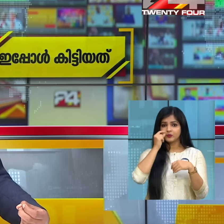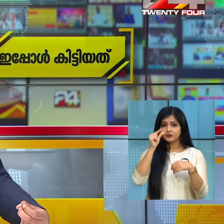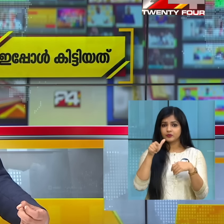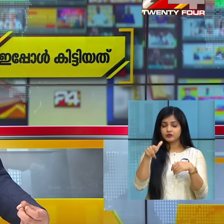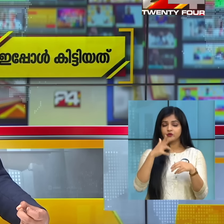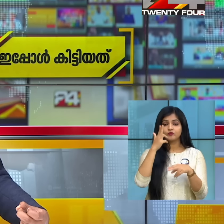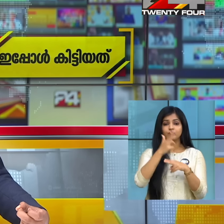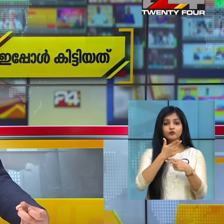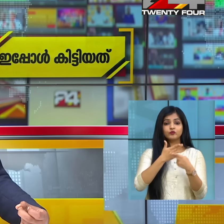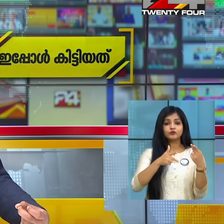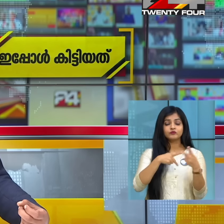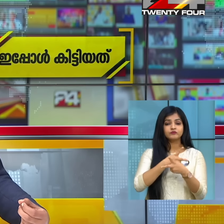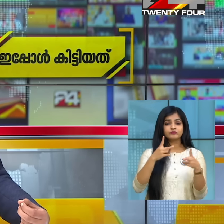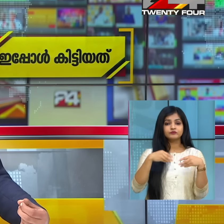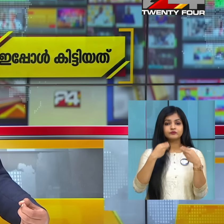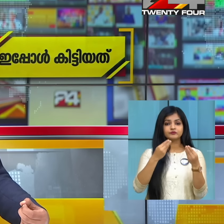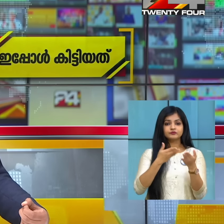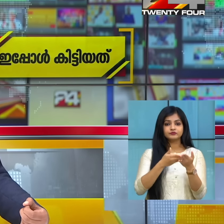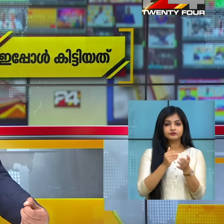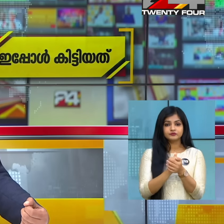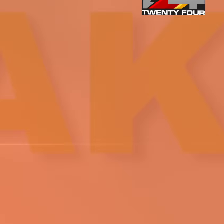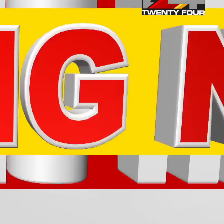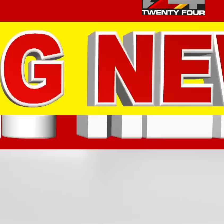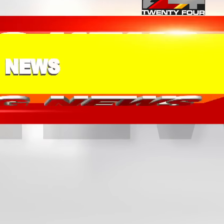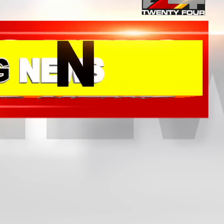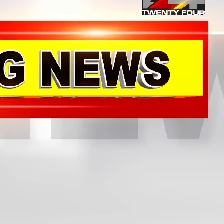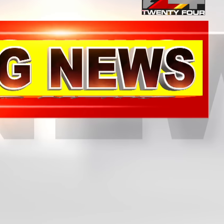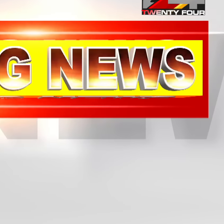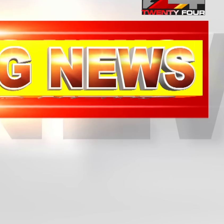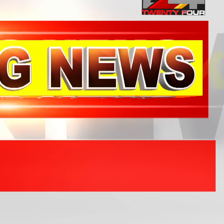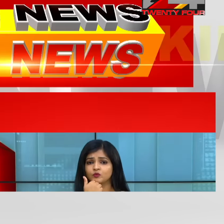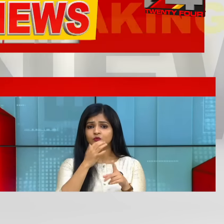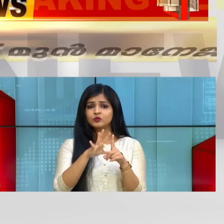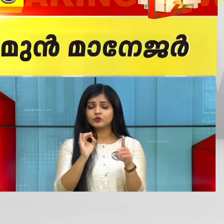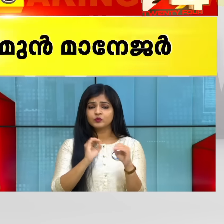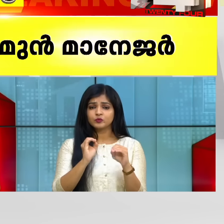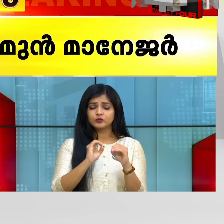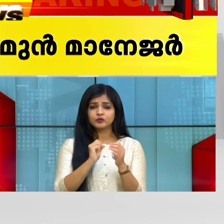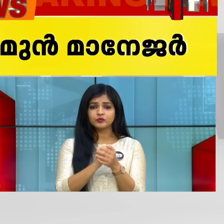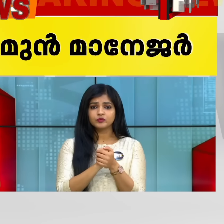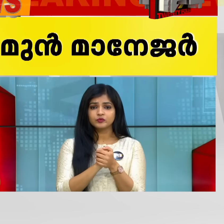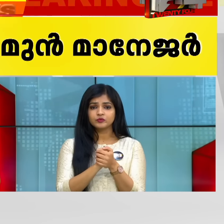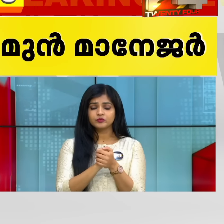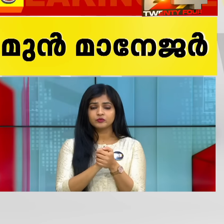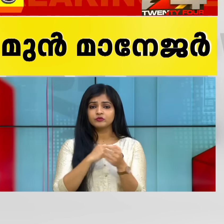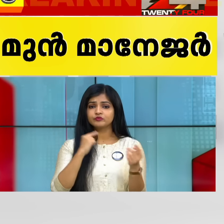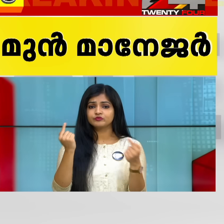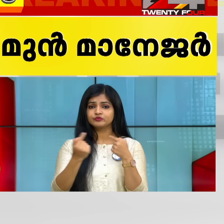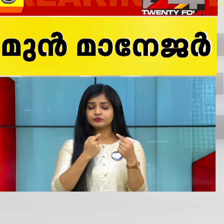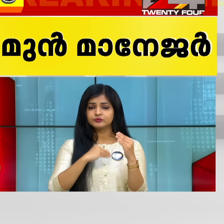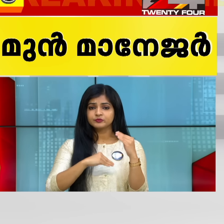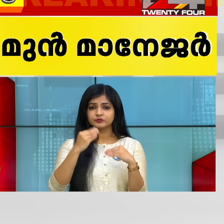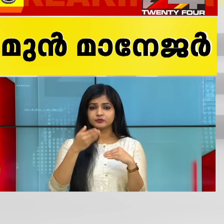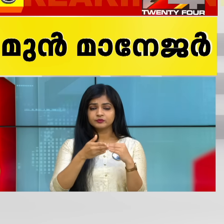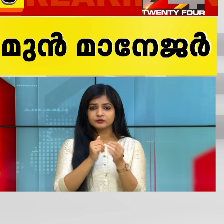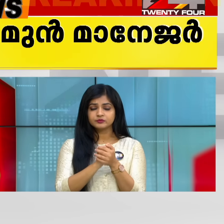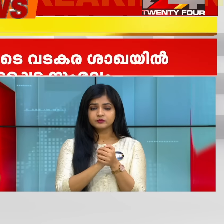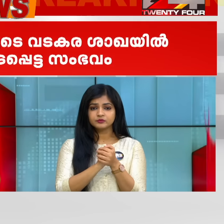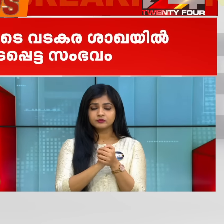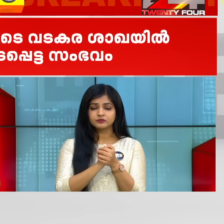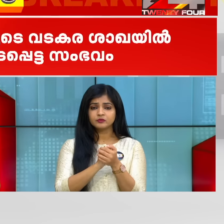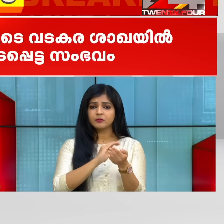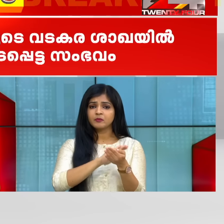വീഡിയോ സന്ദേശം ഇപ്പോൾ പുറത്തു വന്നത്. ഞാൻ ചെയ്യാതെ തെറ്റിക്ക് എന്നെ നായ പോലെ ഇങ്ങനെ അളയി വെക്കുന്നുണ്ട്. ബാംഗ്ലൂരിൽ എല്ലാവർക്കും